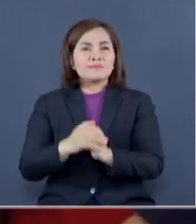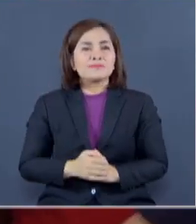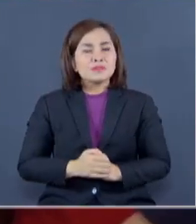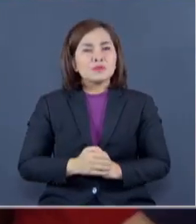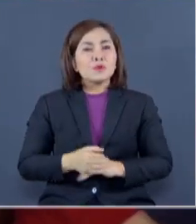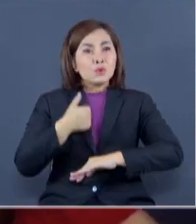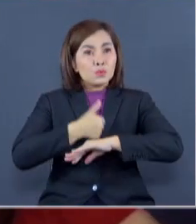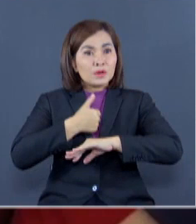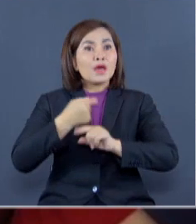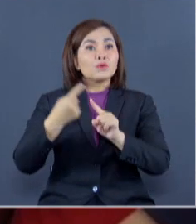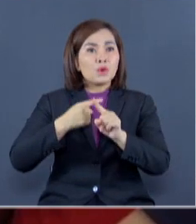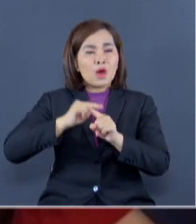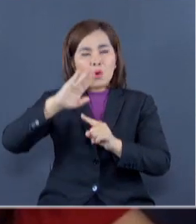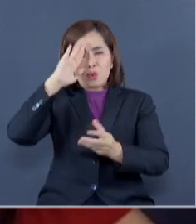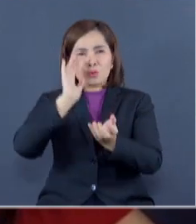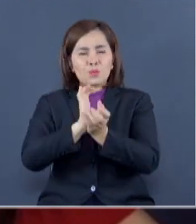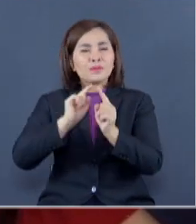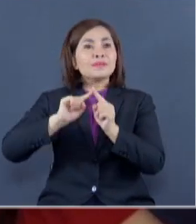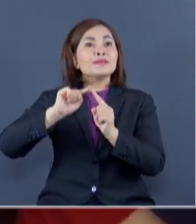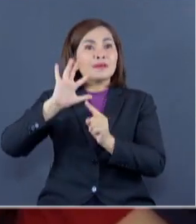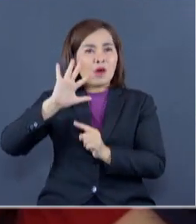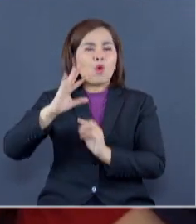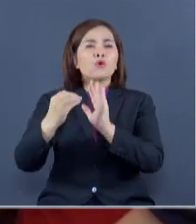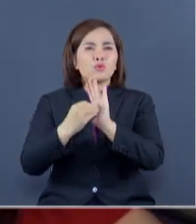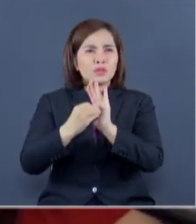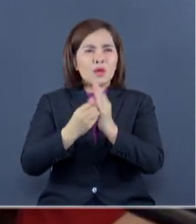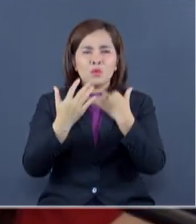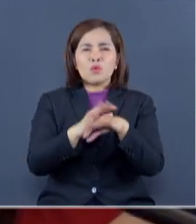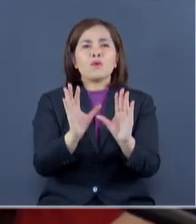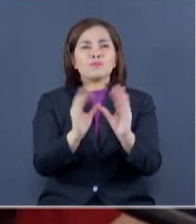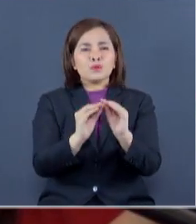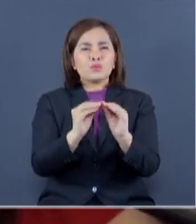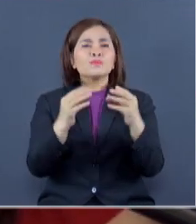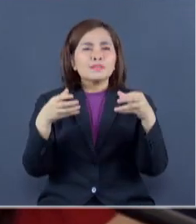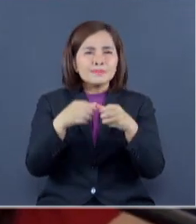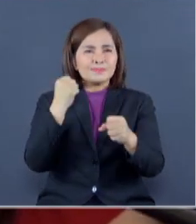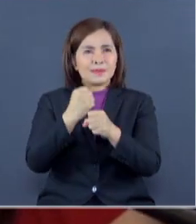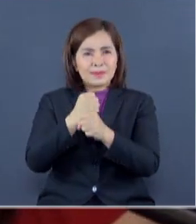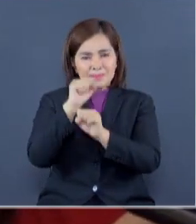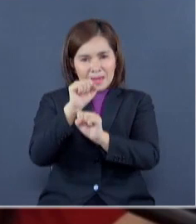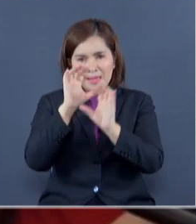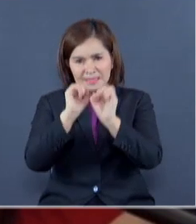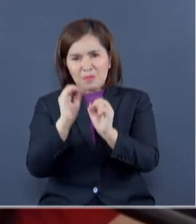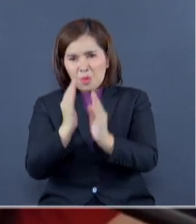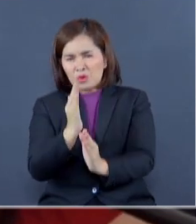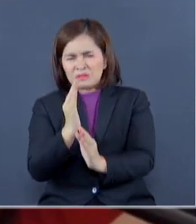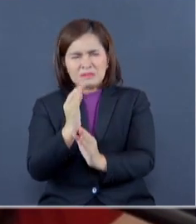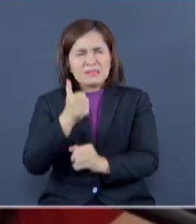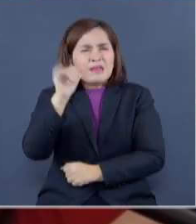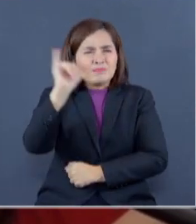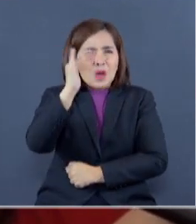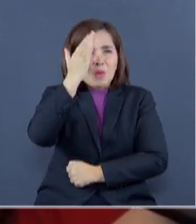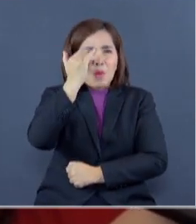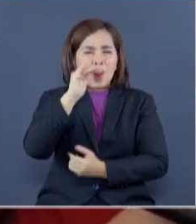วจนครบาล5ประชุมกับชุดคลี่คลายคดีนะฮะท่านยอมรับเลยว่าตอนนี้ออกหมายจับใครไม่ได้เพราะกำลังหาเบาะแสค